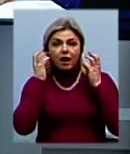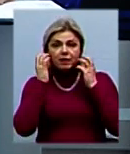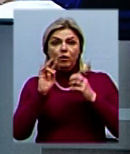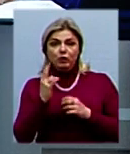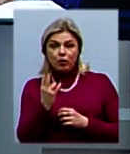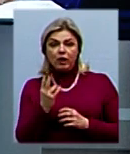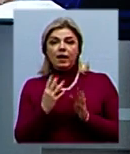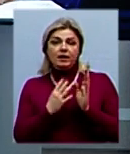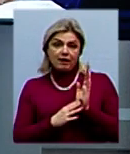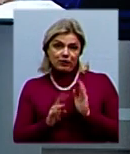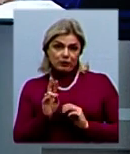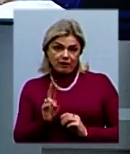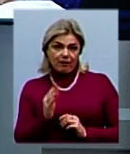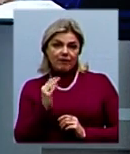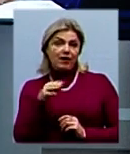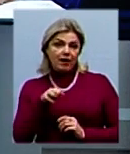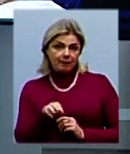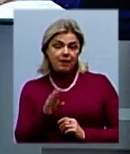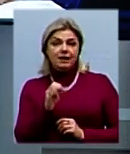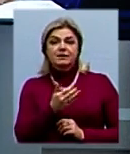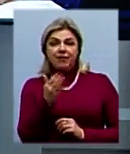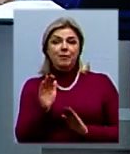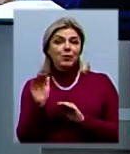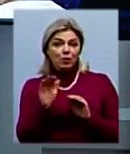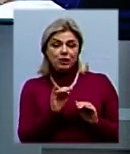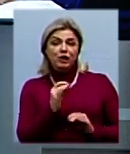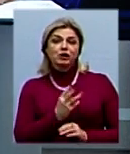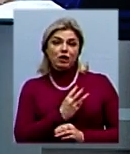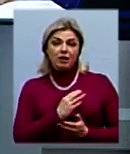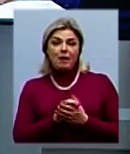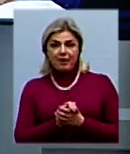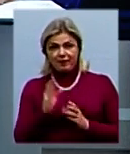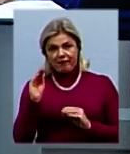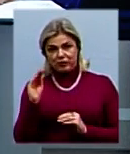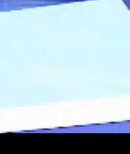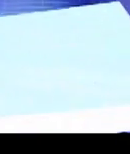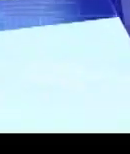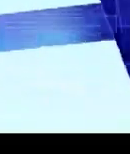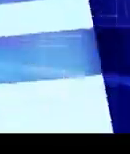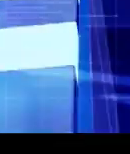частота 92 FM. На цьому я з вами прощаюся та бажаю мирного вечора.